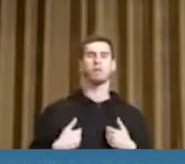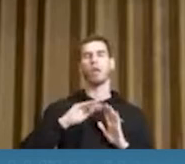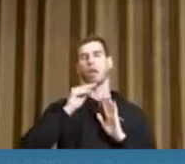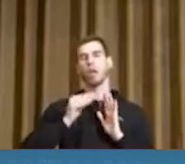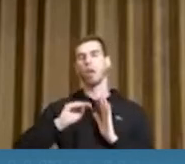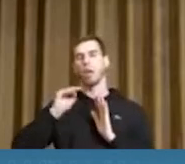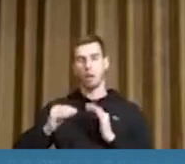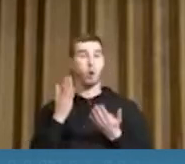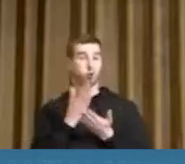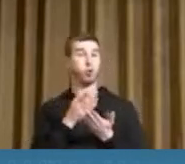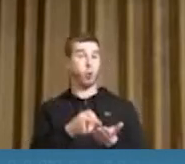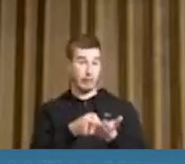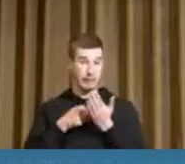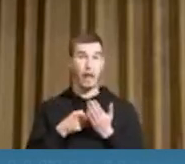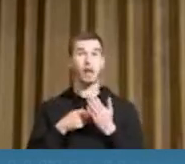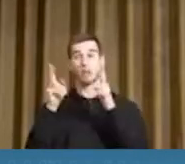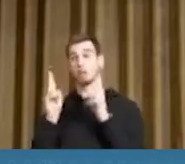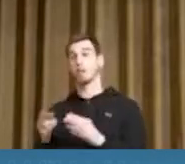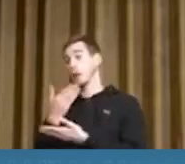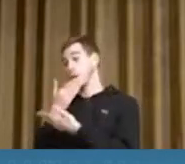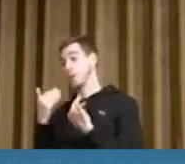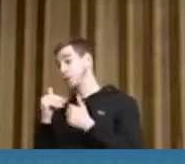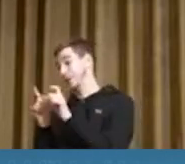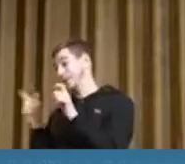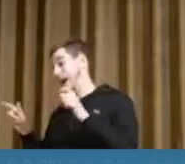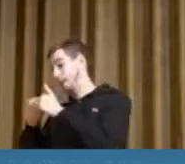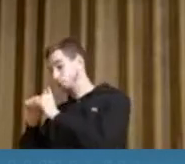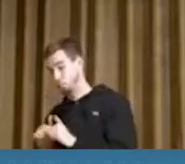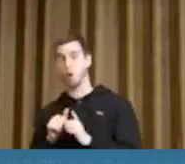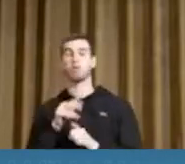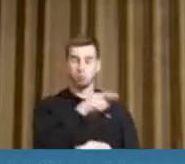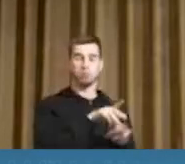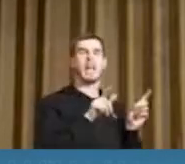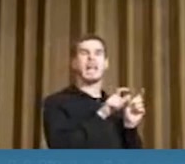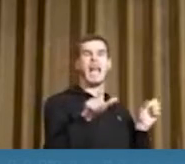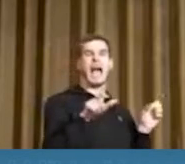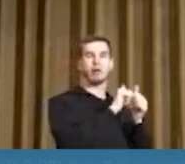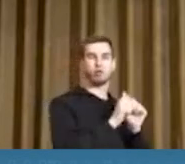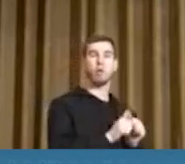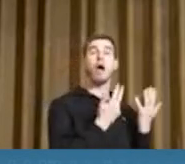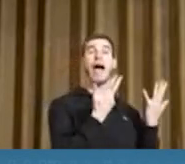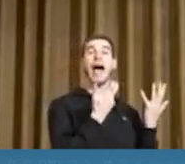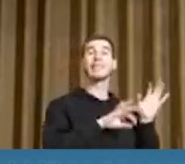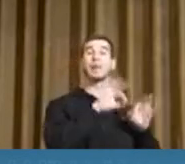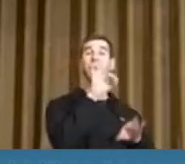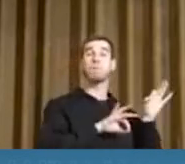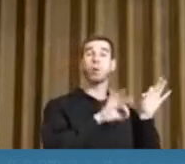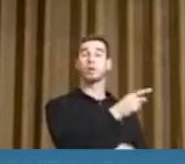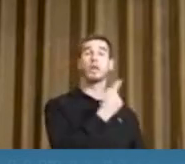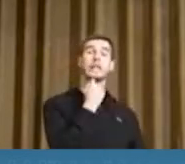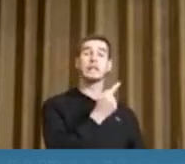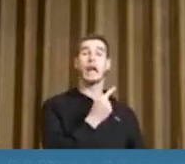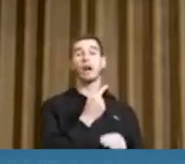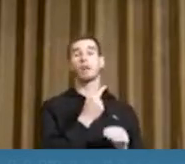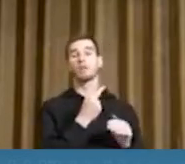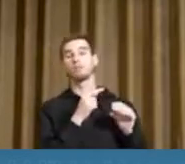hier diesen Unterschied zwischen den Nicht-Kadersportlern und Kadersportlern. Also da waren 80% der Kadersportler, lagen so zwischen 70